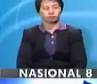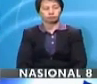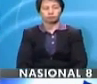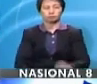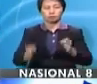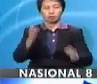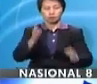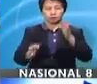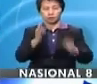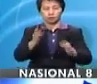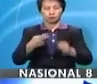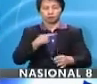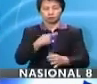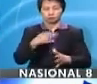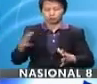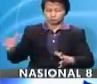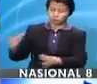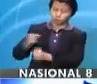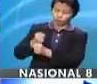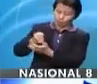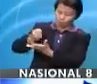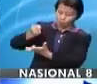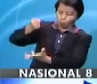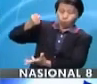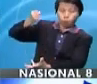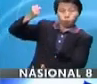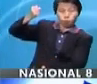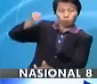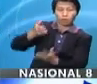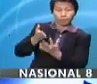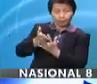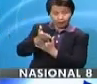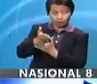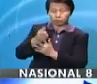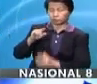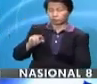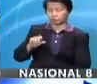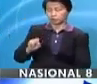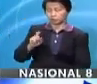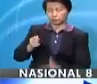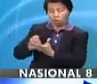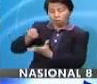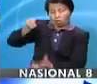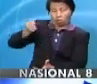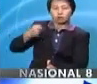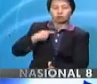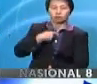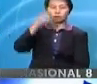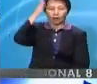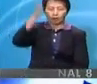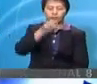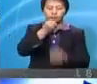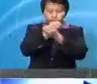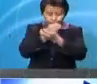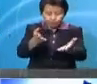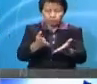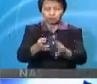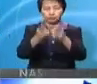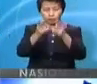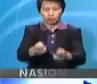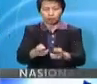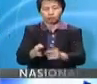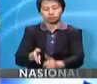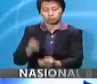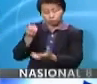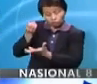Kalau kita dapat pendapatan lebih melalui GST, kita akan beritahu pada rakyat ke